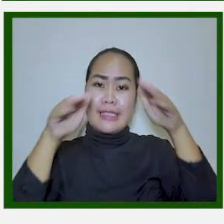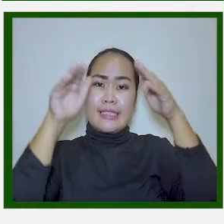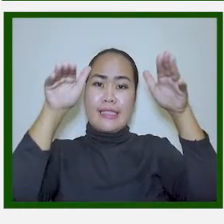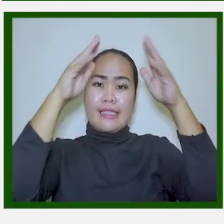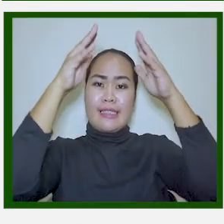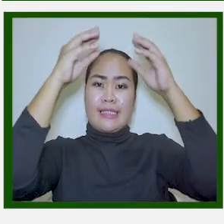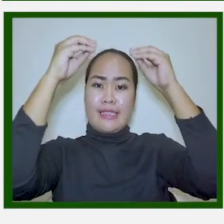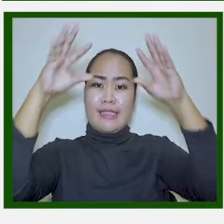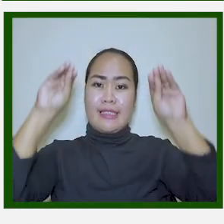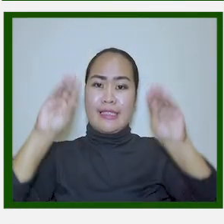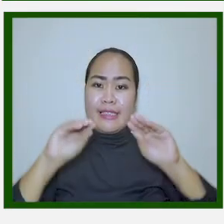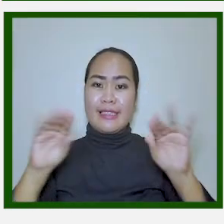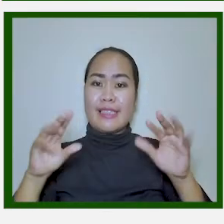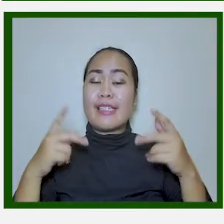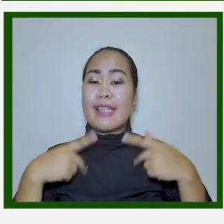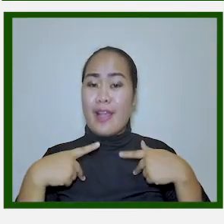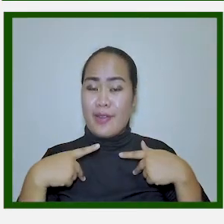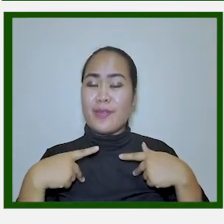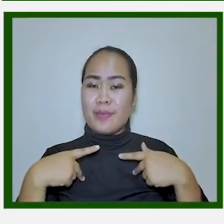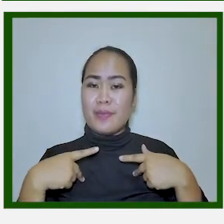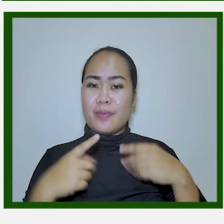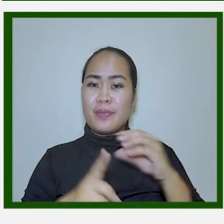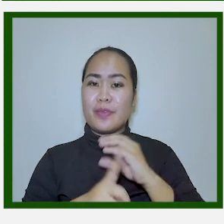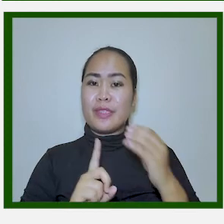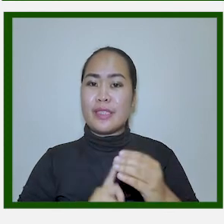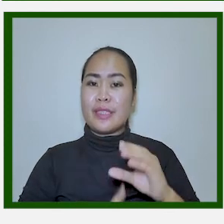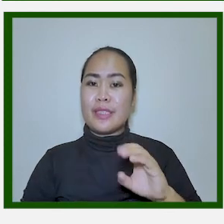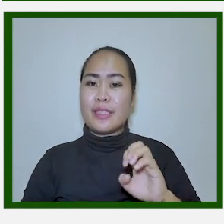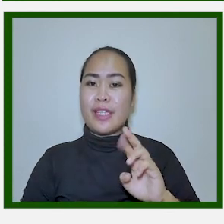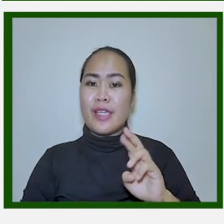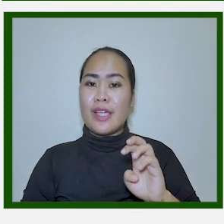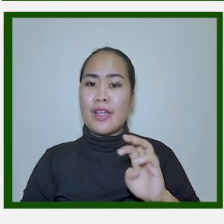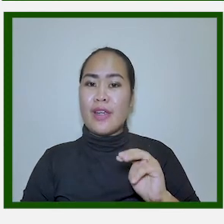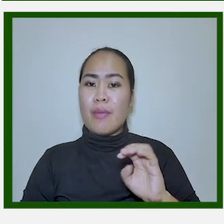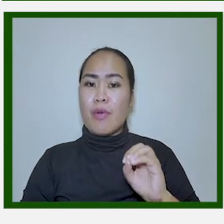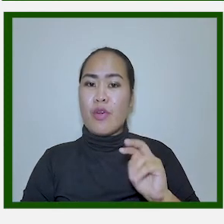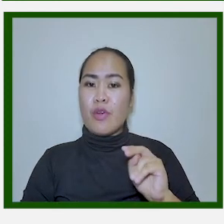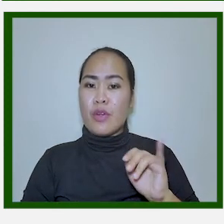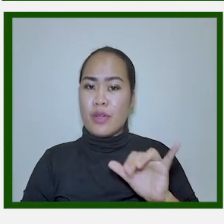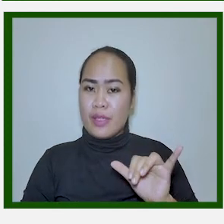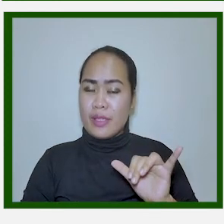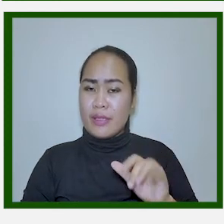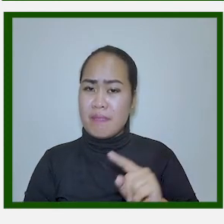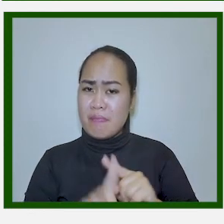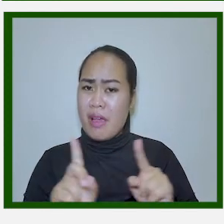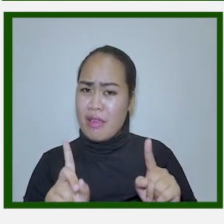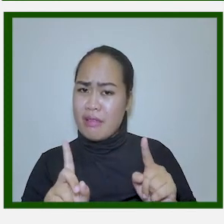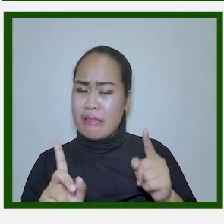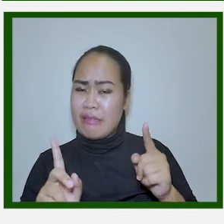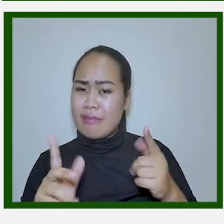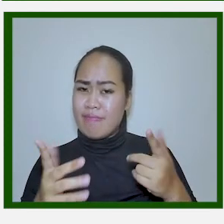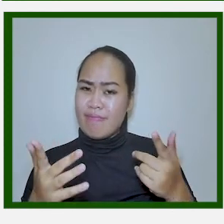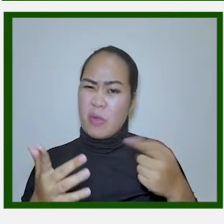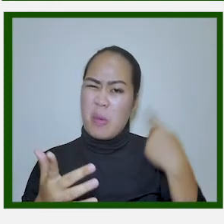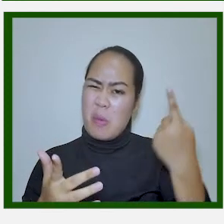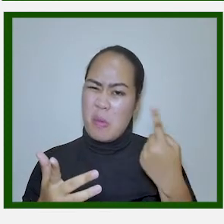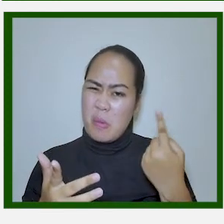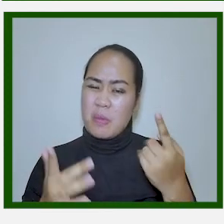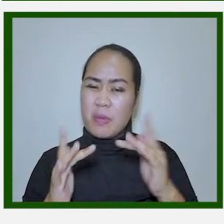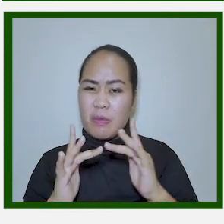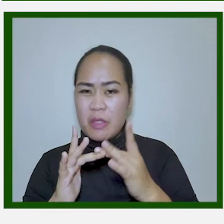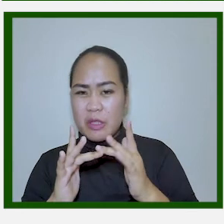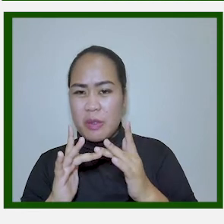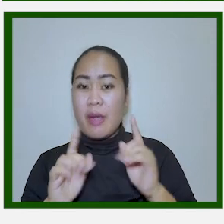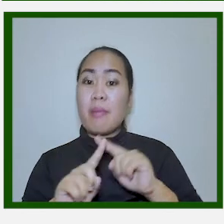year nagkaroon tayong lighting ceremony pero virtual, no. Pero this year, no, nagawa na nating in person, no, ang